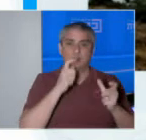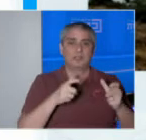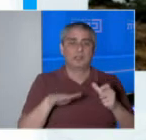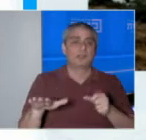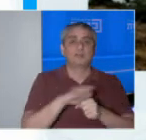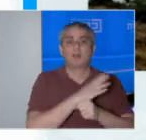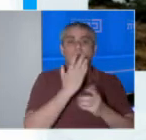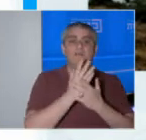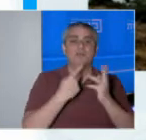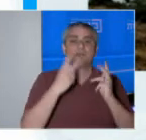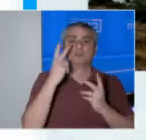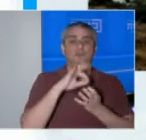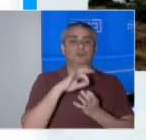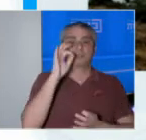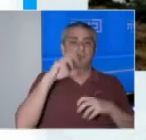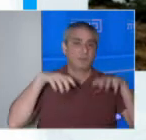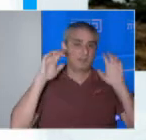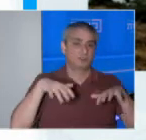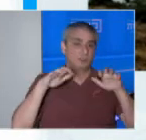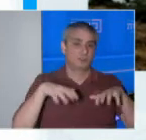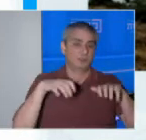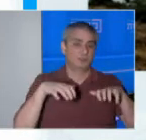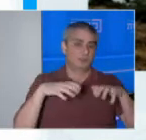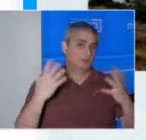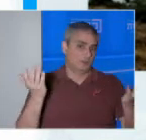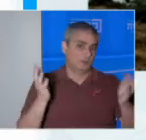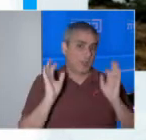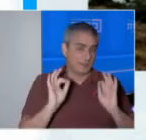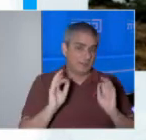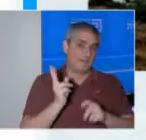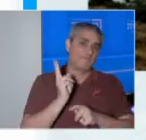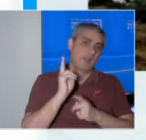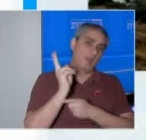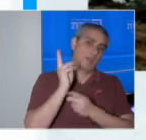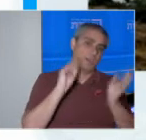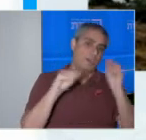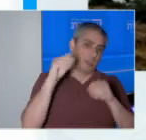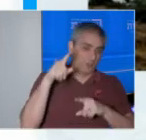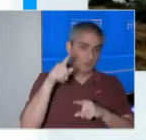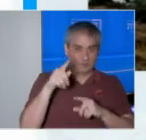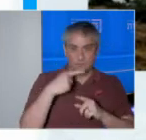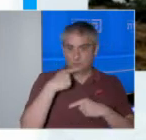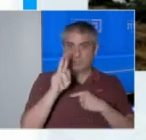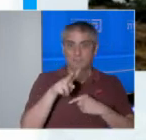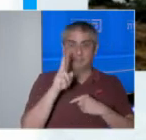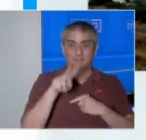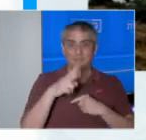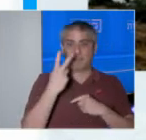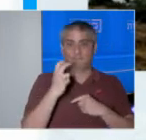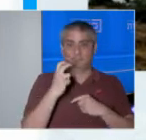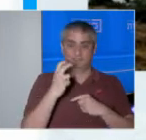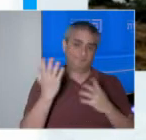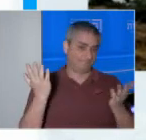אחרי שהכנרת התמלה ביותר משני מטרים של גשם אמיתיים ומלאכותי בשנת